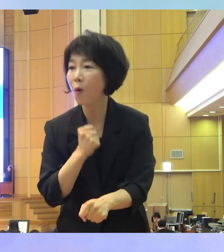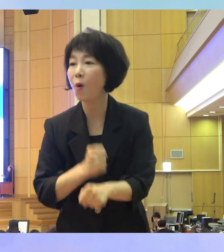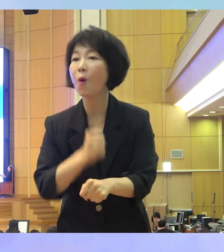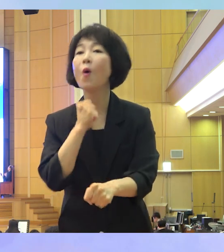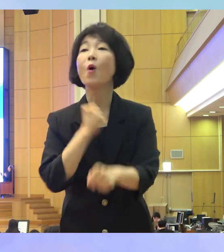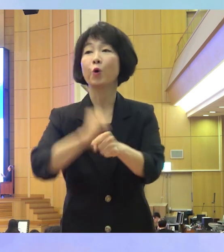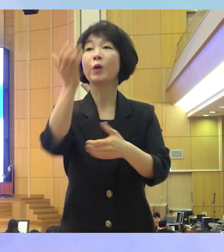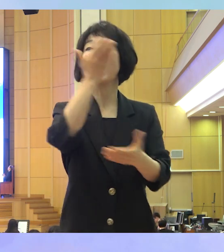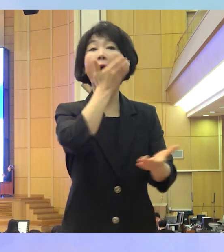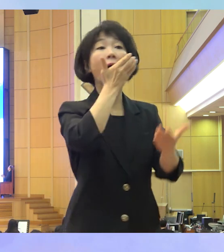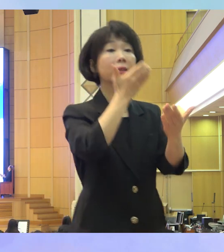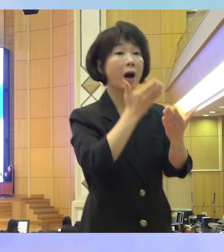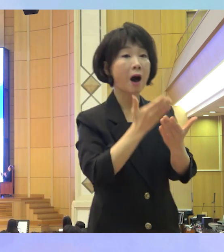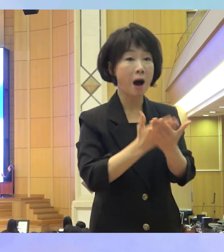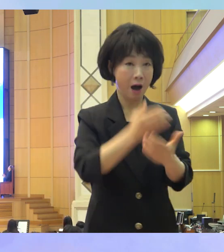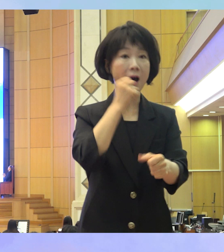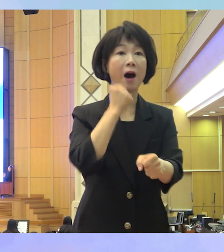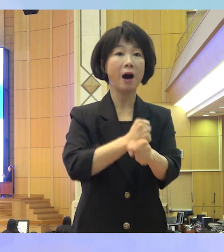귀하고